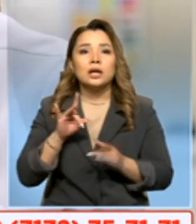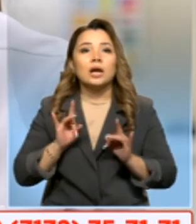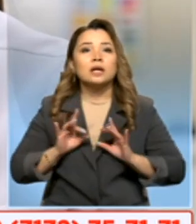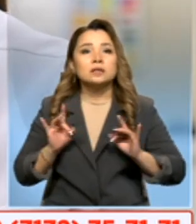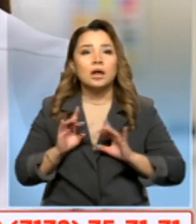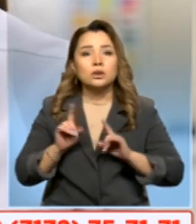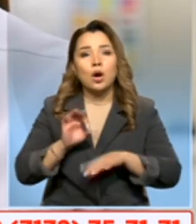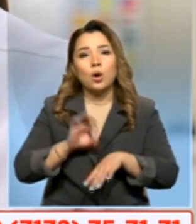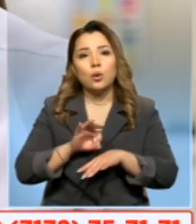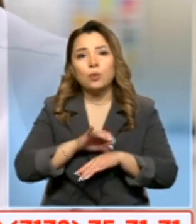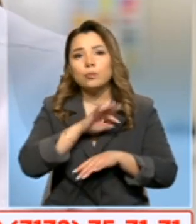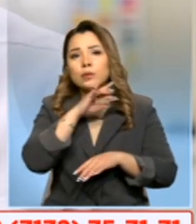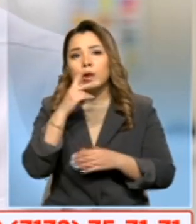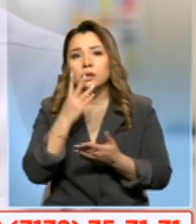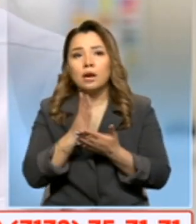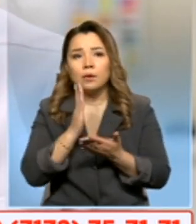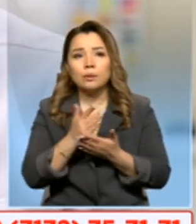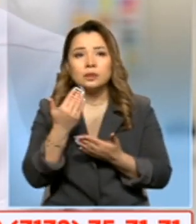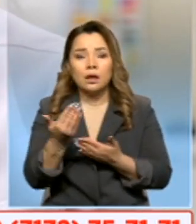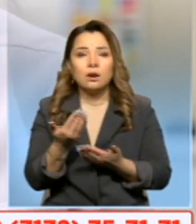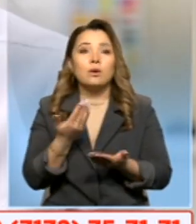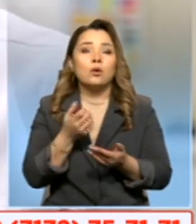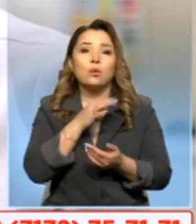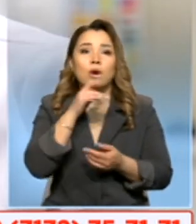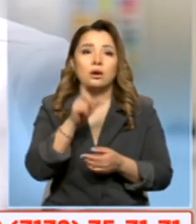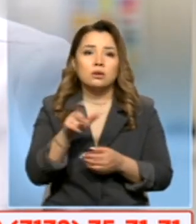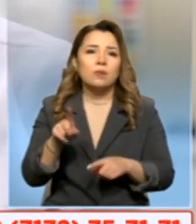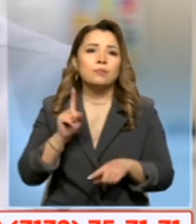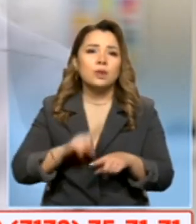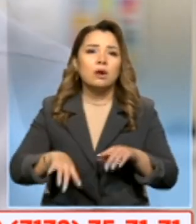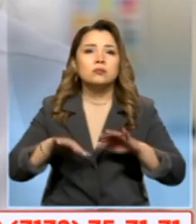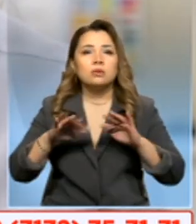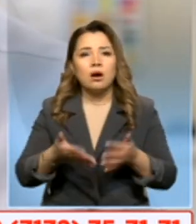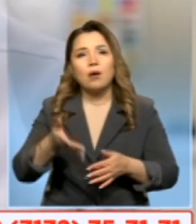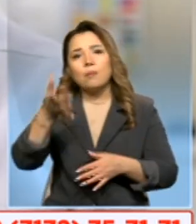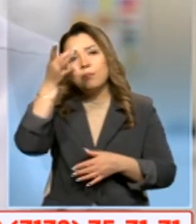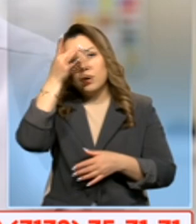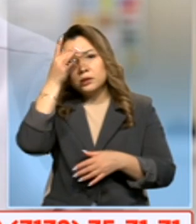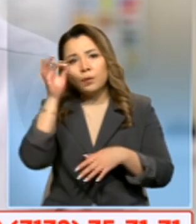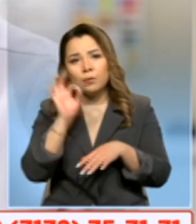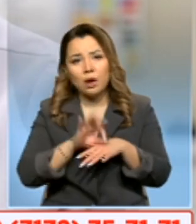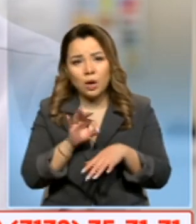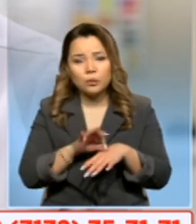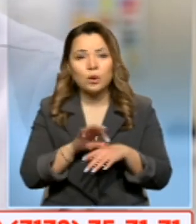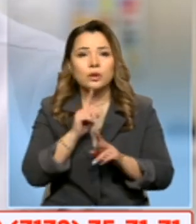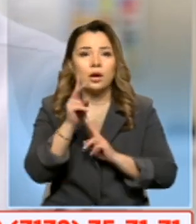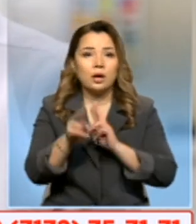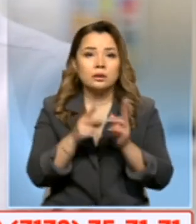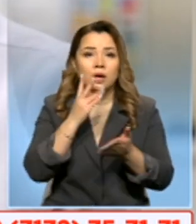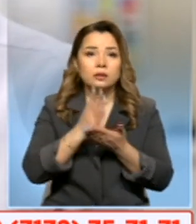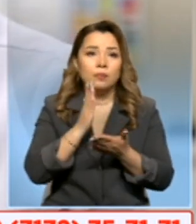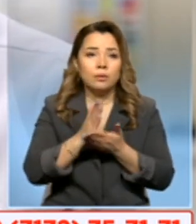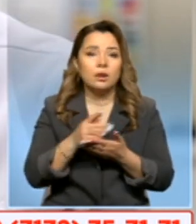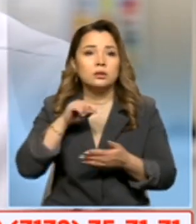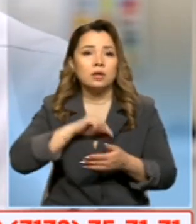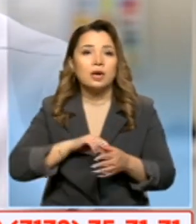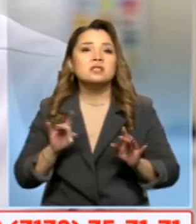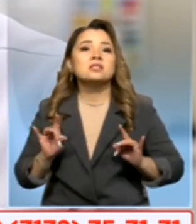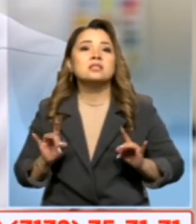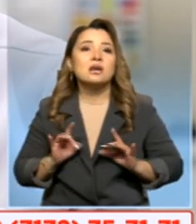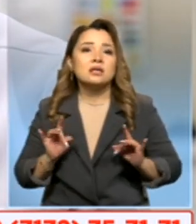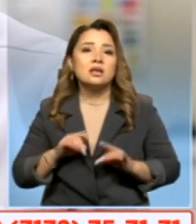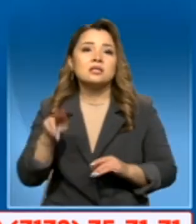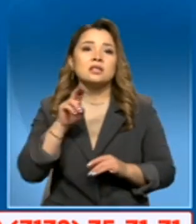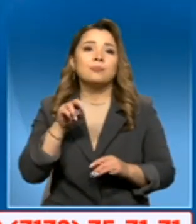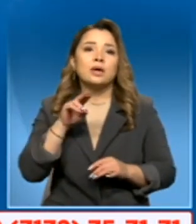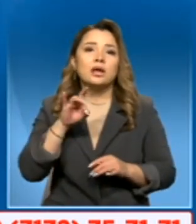ауруларға да алып келуі мүмкін. Себебі көп адамдар жиі шаршаймын, басым ауырады деген сияқты болуы мүмкін ғой. Ол күйзелісті депрессияға дейін